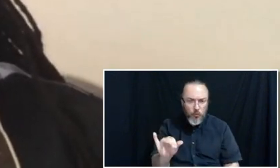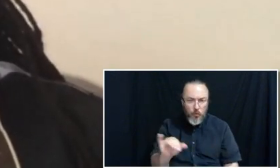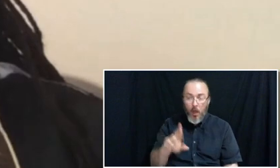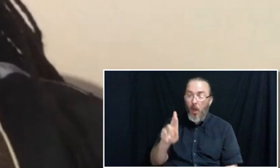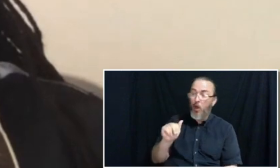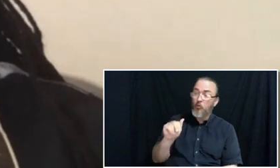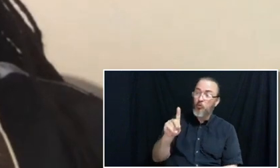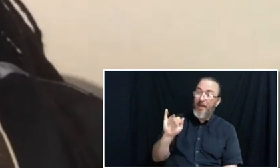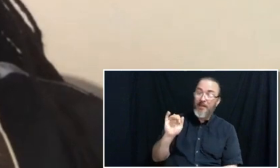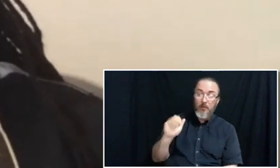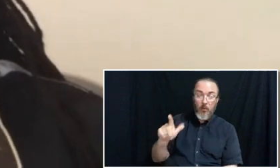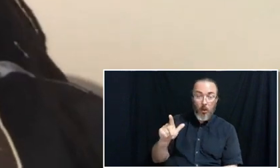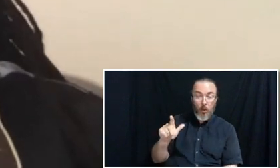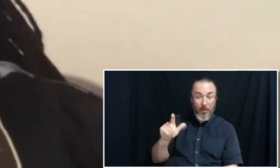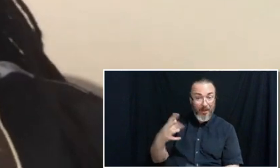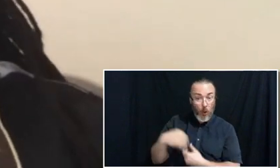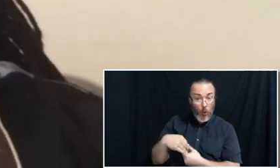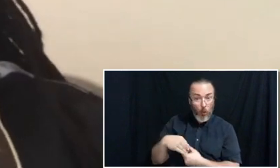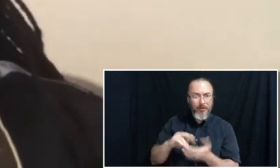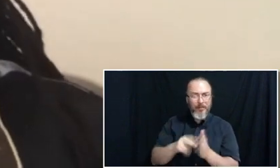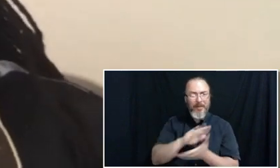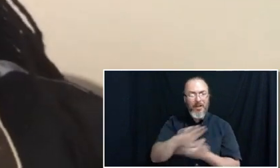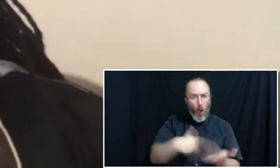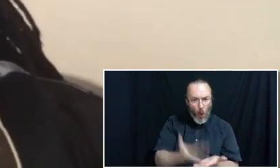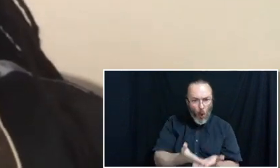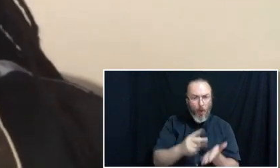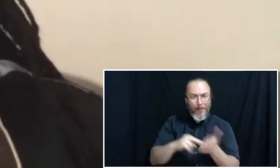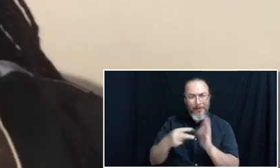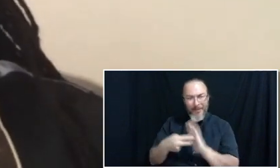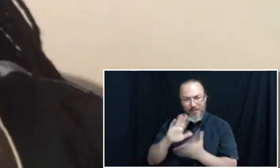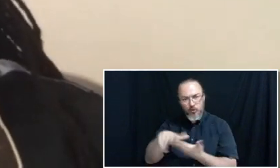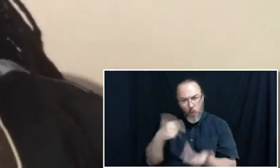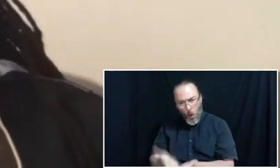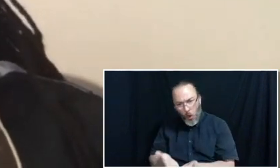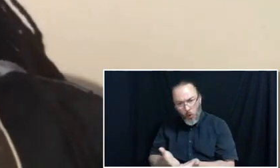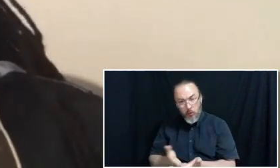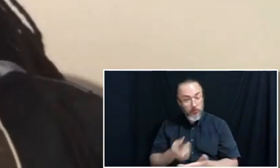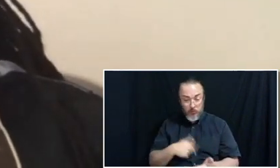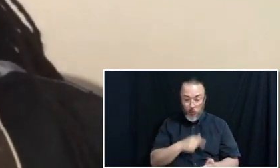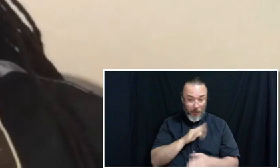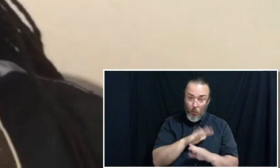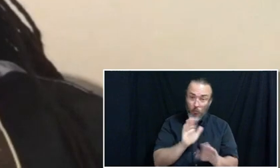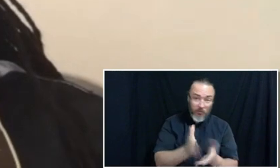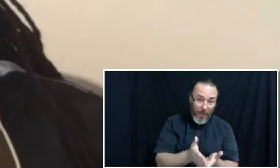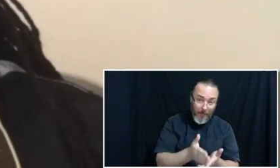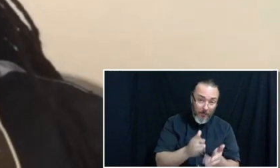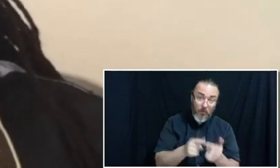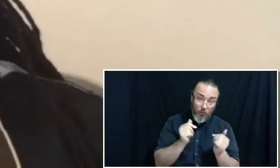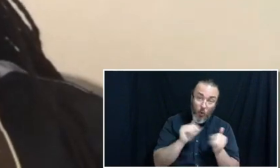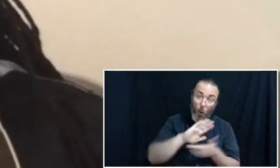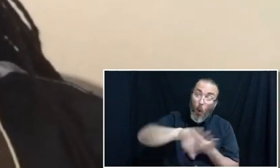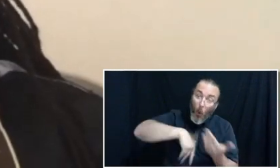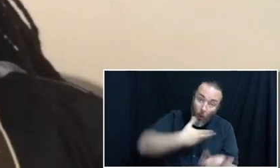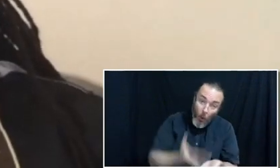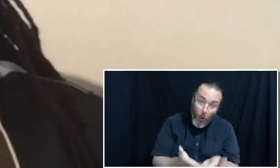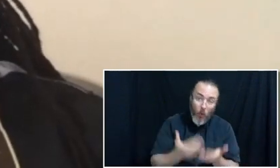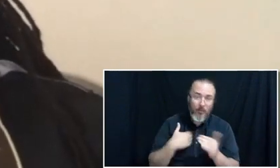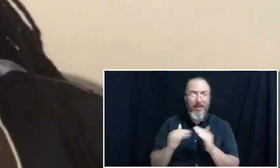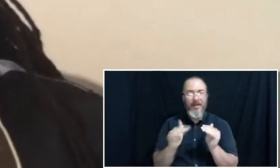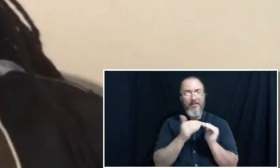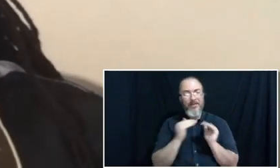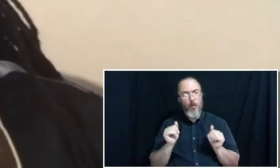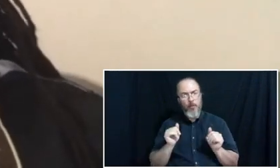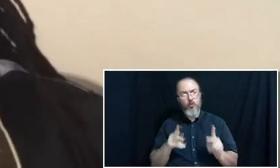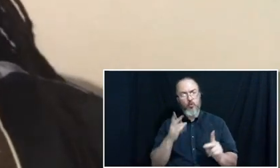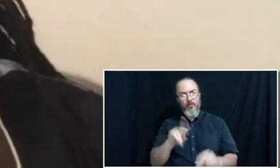domicile. L'inclusion radicale, cela correspond à tous, cela signifie tous sans exception, et nous souhaitons assurer